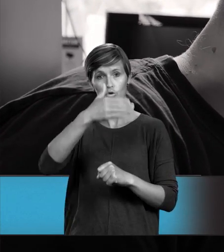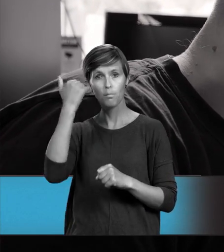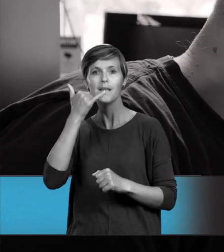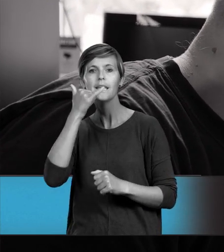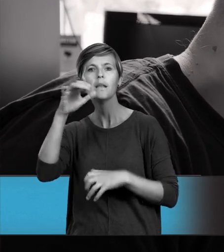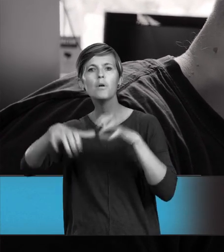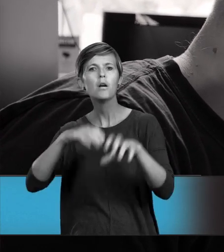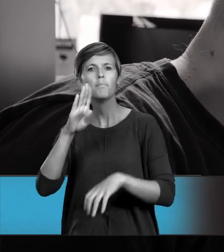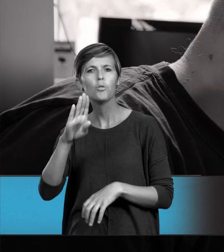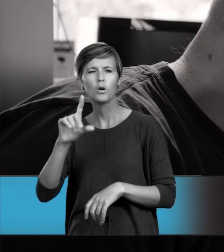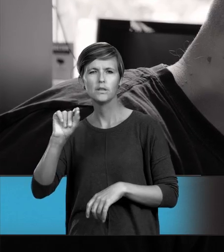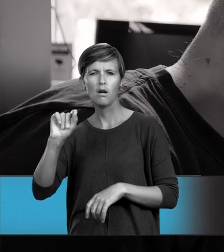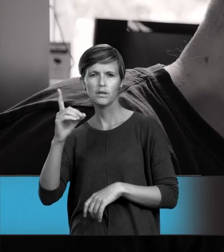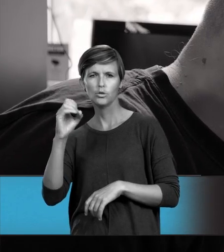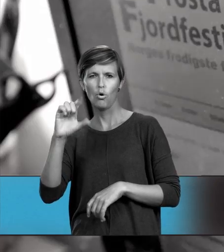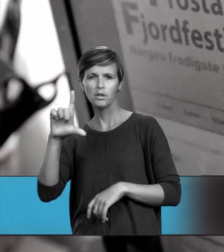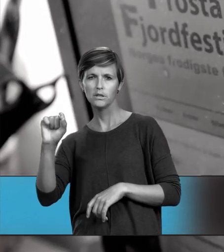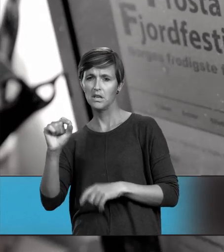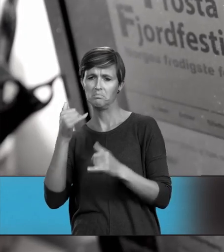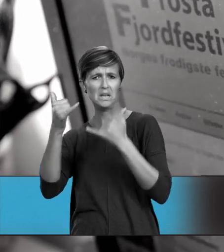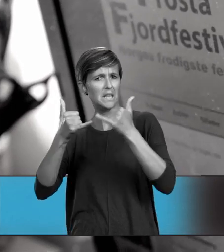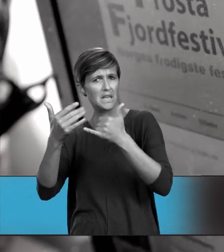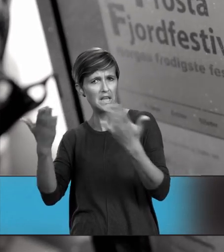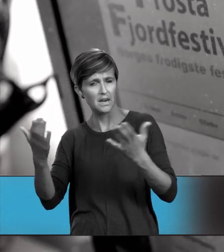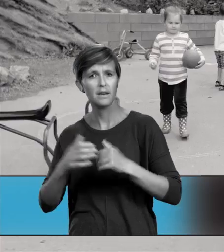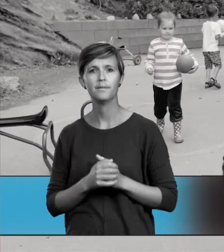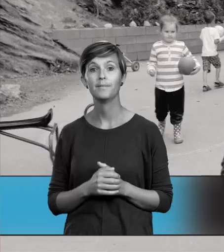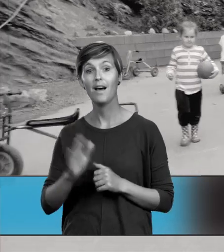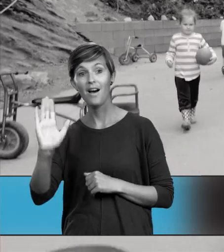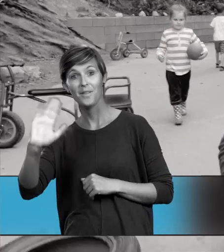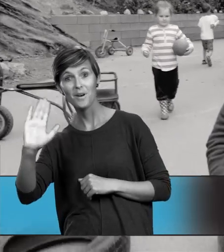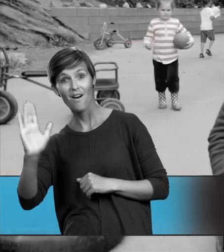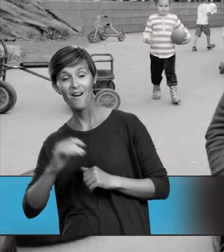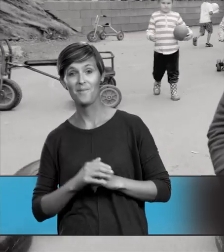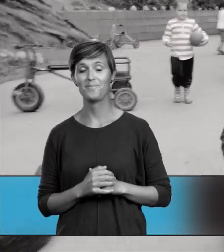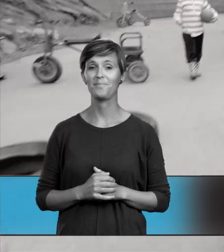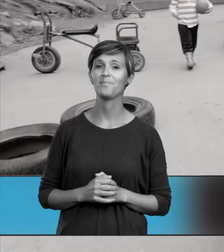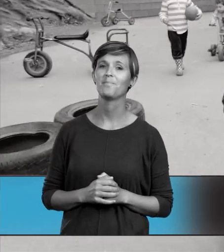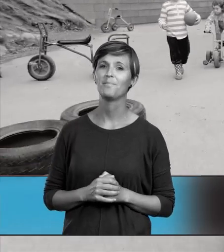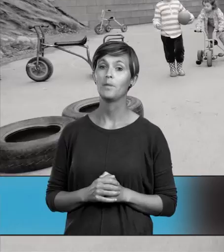arrangerer i sommer, Ringen, Bjarne Brøndbo eller Stage Dance eller hva det nå skal være. Ha det bra!